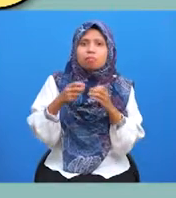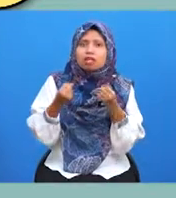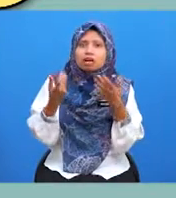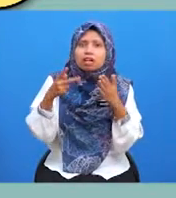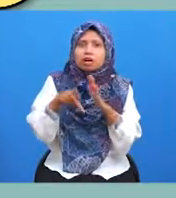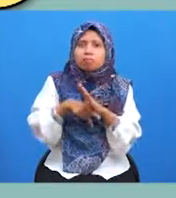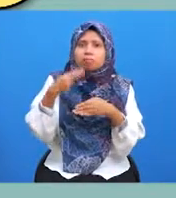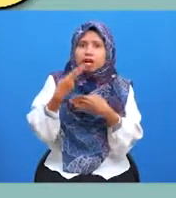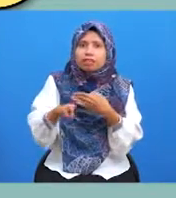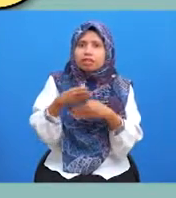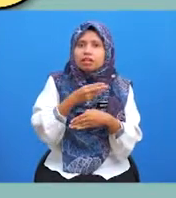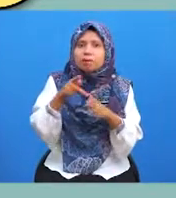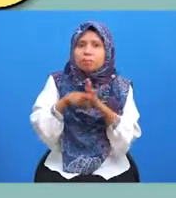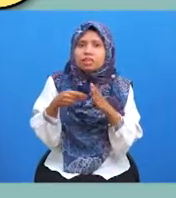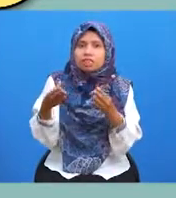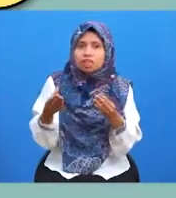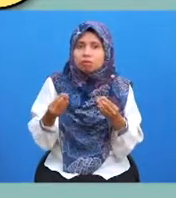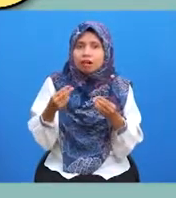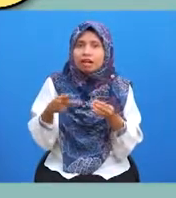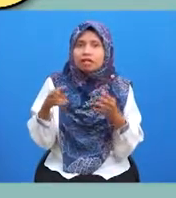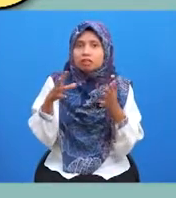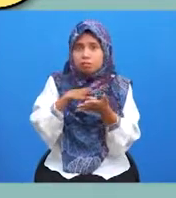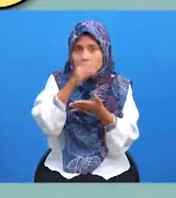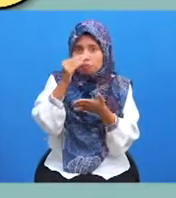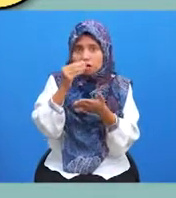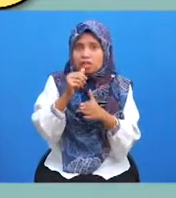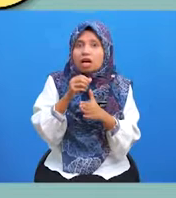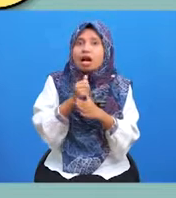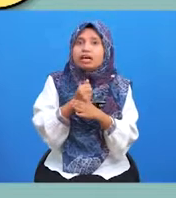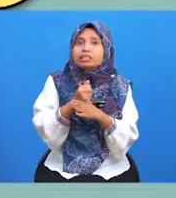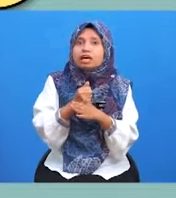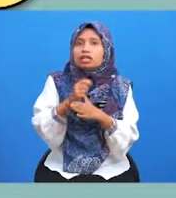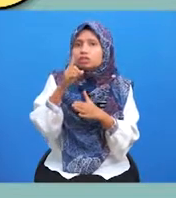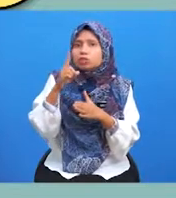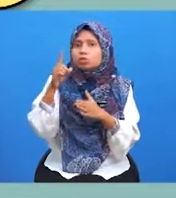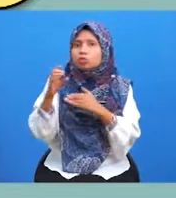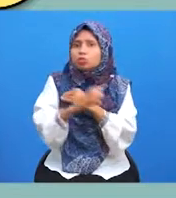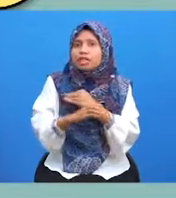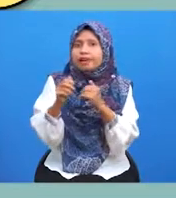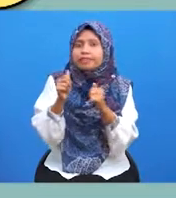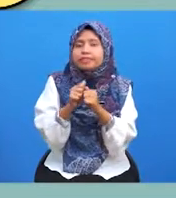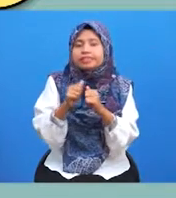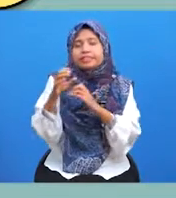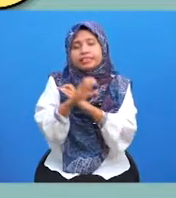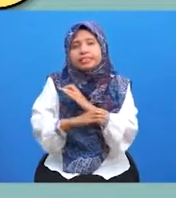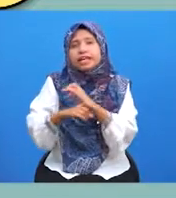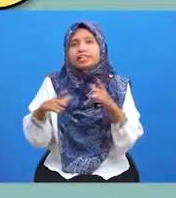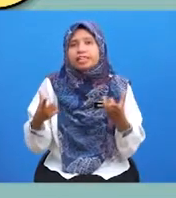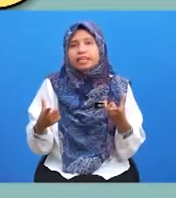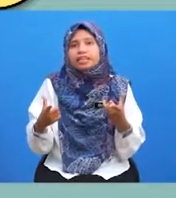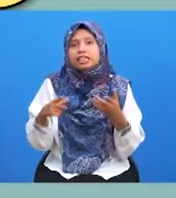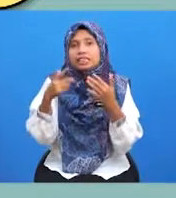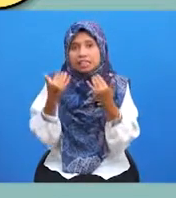Kebanyakan penghantaran dan penerimaan maklumat antara sesebuah negara dengan negara